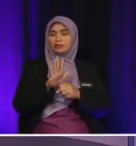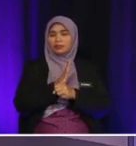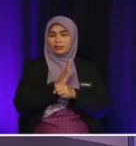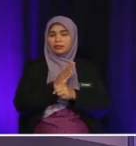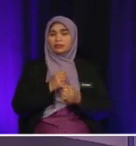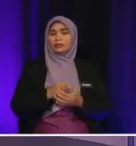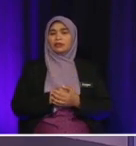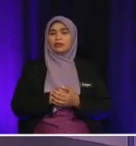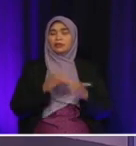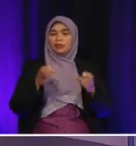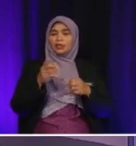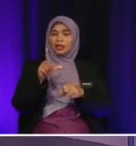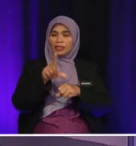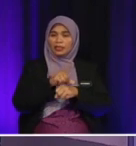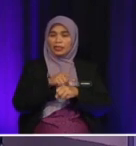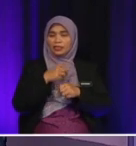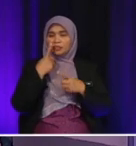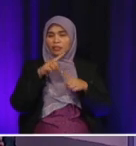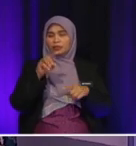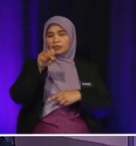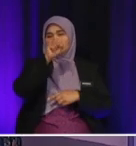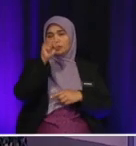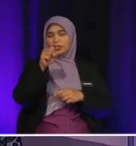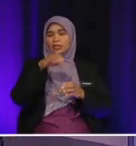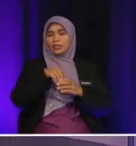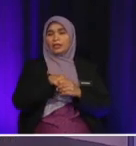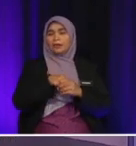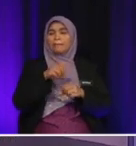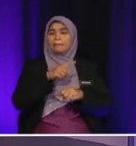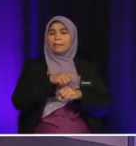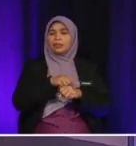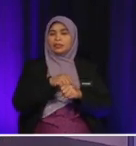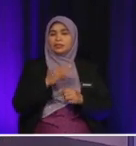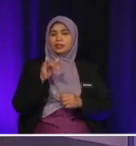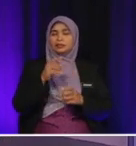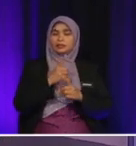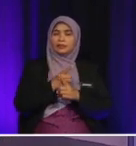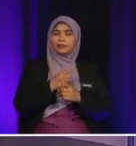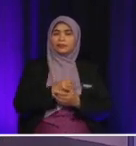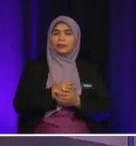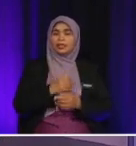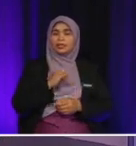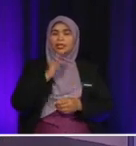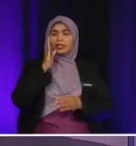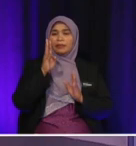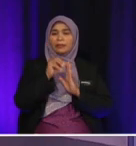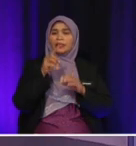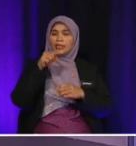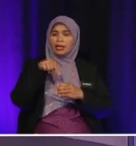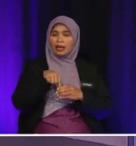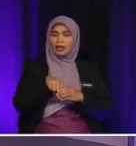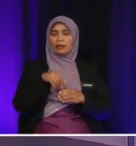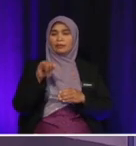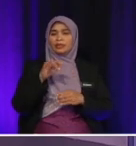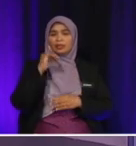ya Buatlah latihan menjawab soalan-soalan dalam masanya jadi seterusnya contohnya saya akan mendalami ilmu-ilmu agama